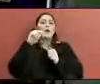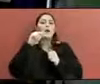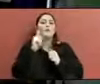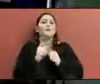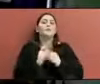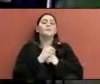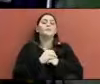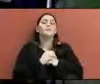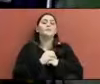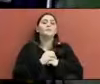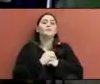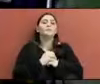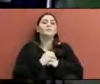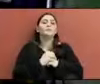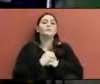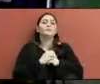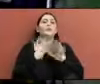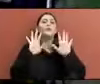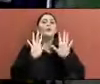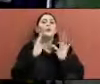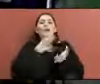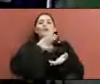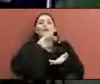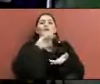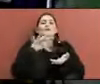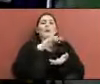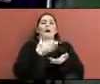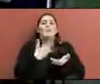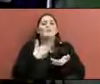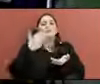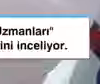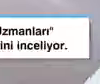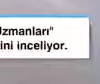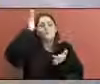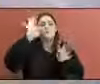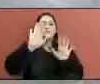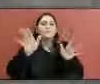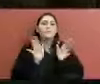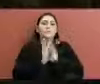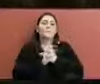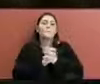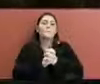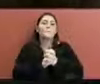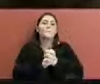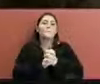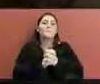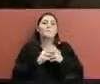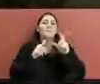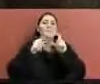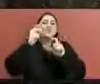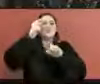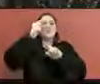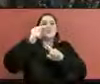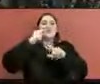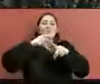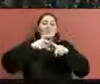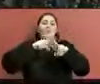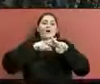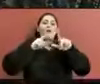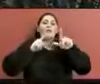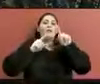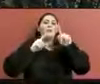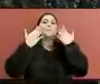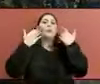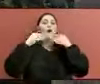şöyle, tabii ki yaşlılar bizim başımızın tacı. Evet. Şifalı balkonlarla, ondan sonra